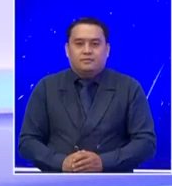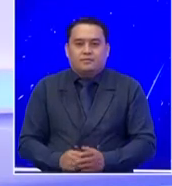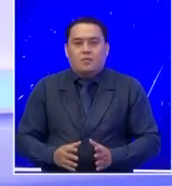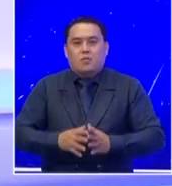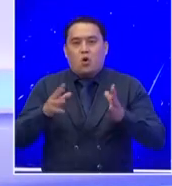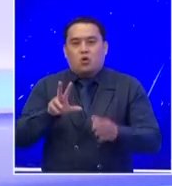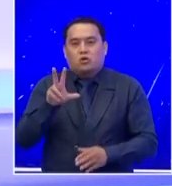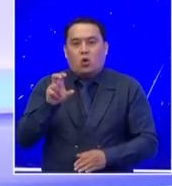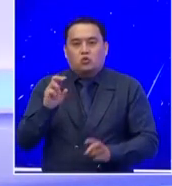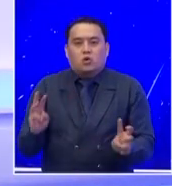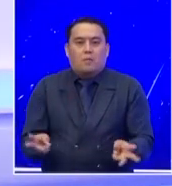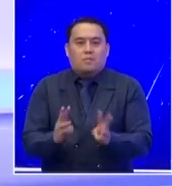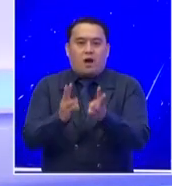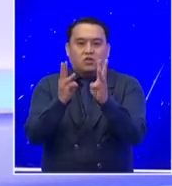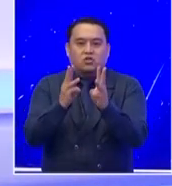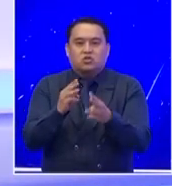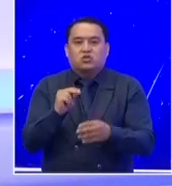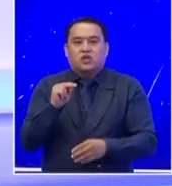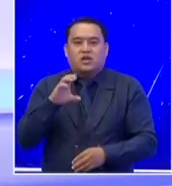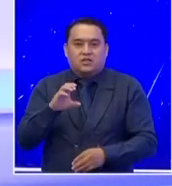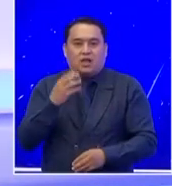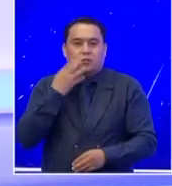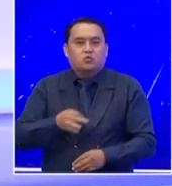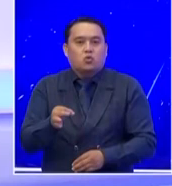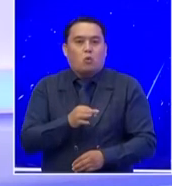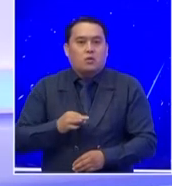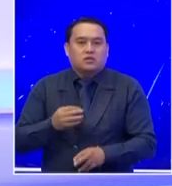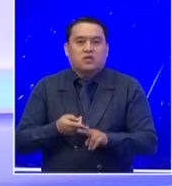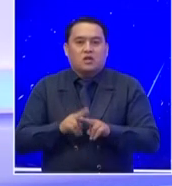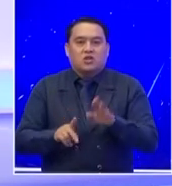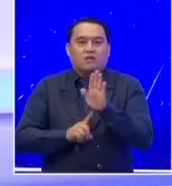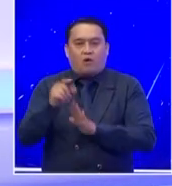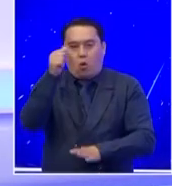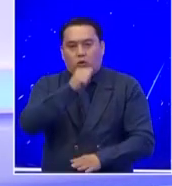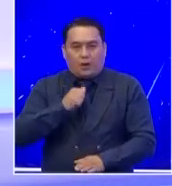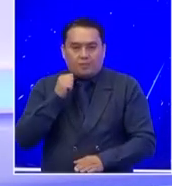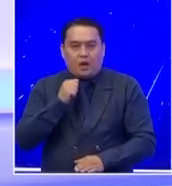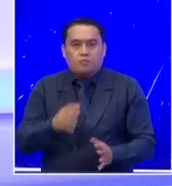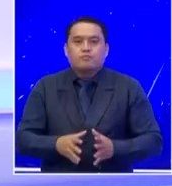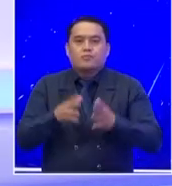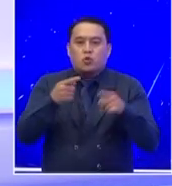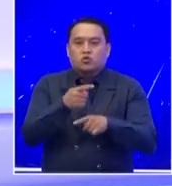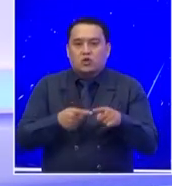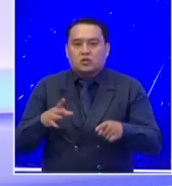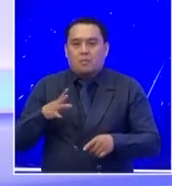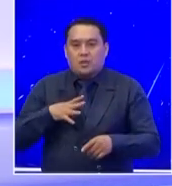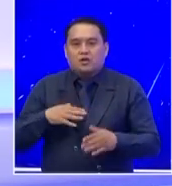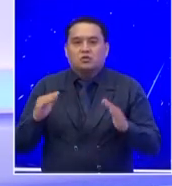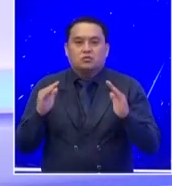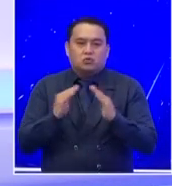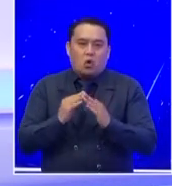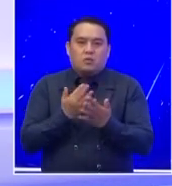Более 300 пожаров зафиксировано службами ЧАЭС на территории Алматинской области с начала текущего года. Большая их часть произошла в жилом